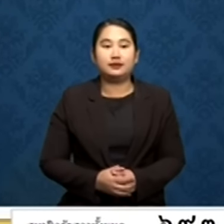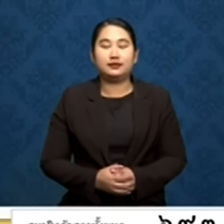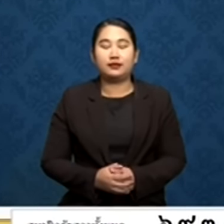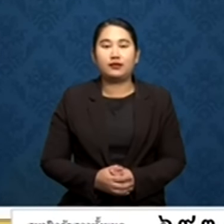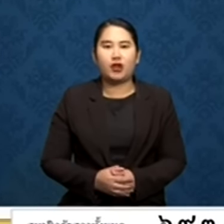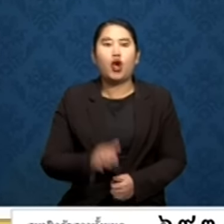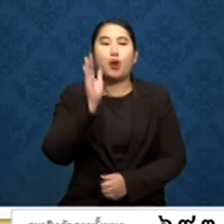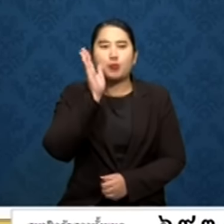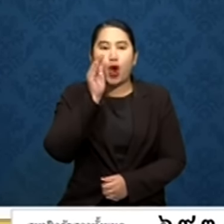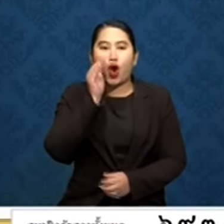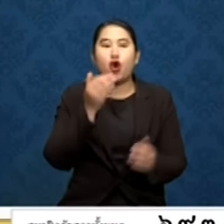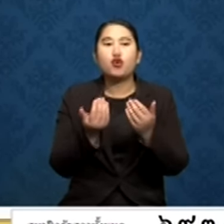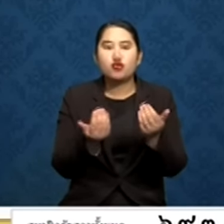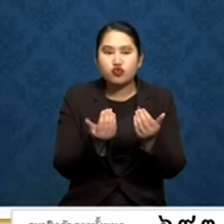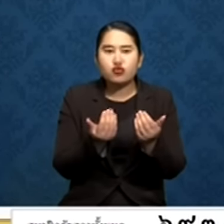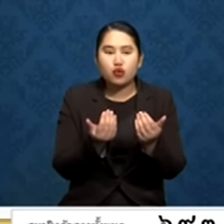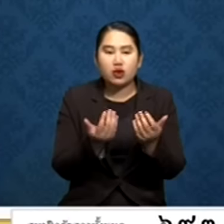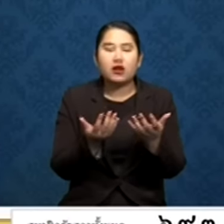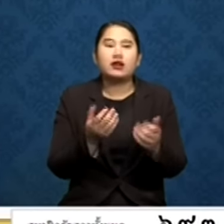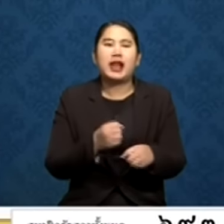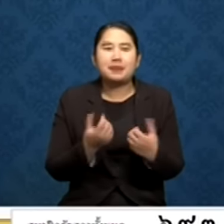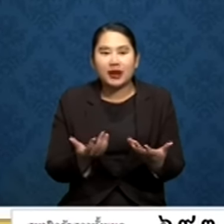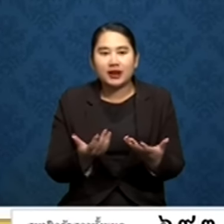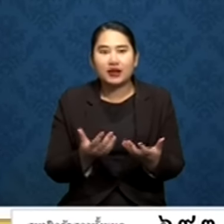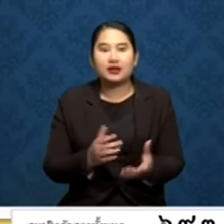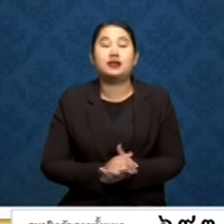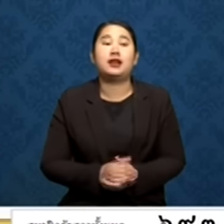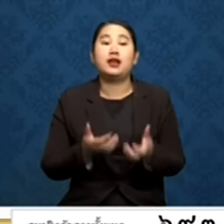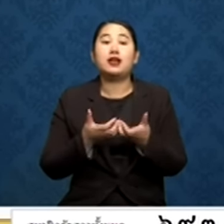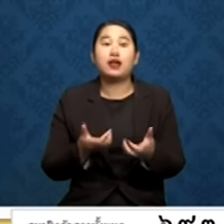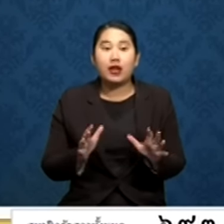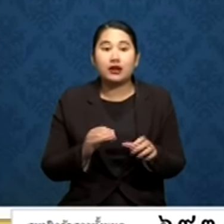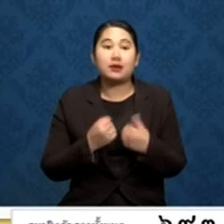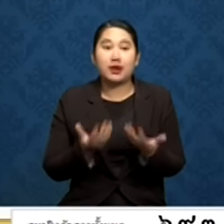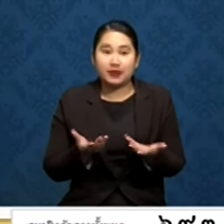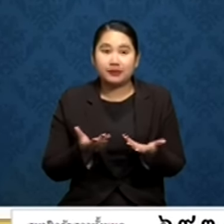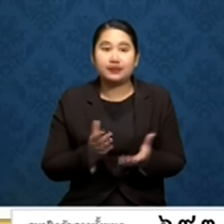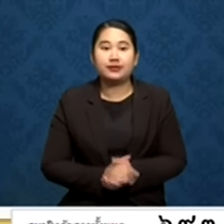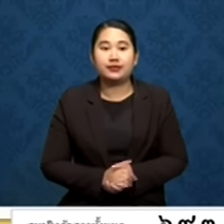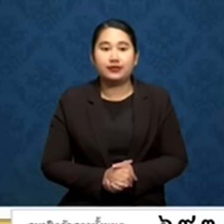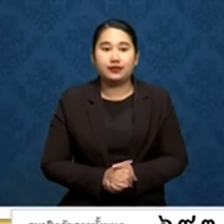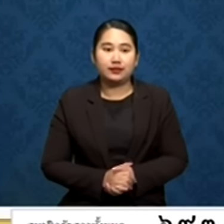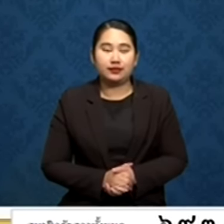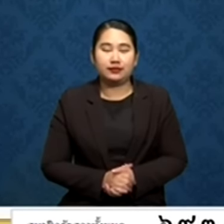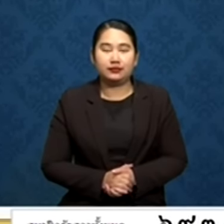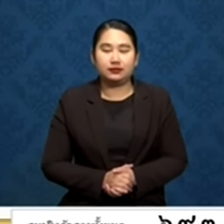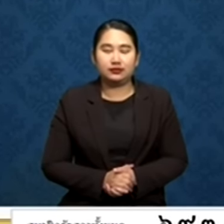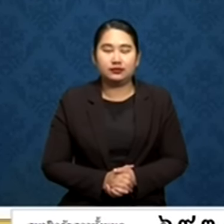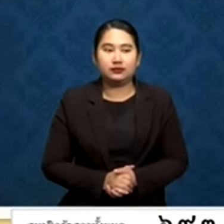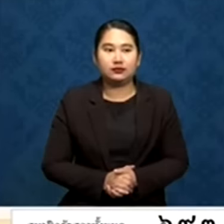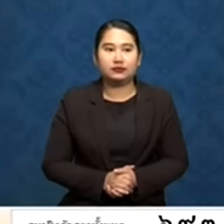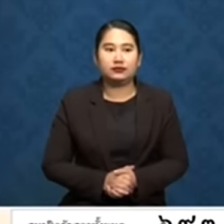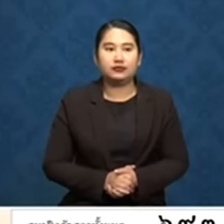พ่อเป็นลูกกันจะให้เขาขาดพ่อขาดลูกเถอะครับผมถามหน่อยครับ ครับก็คุณลำดอน